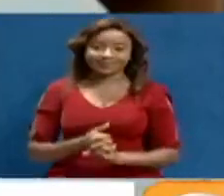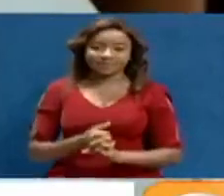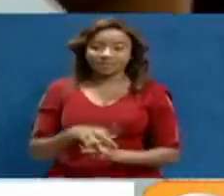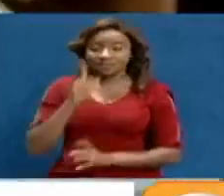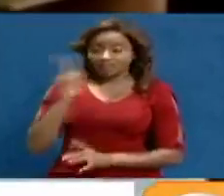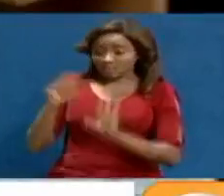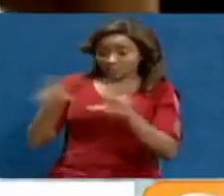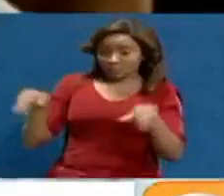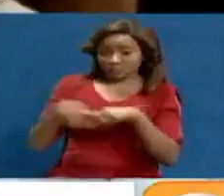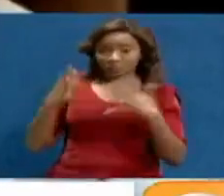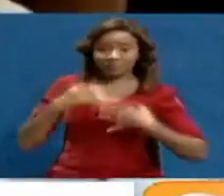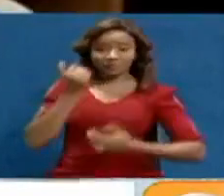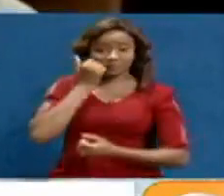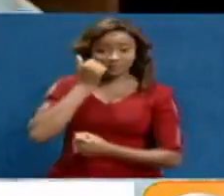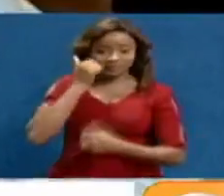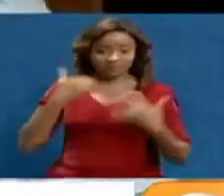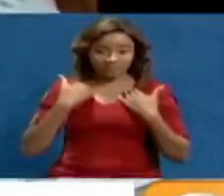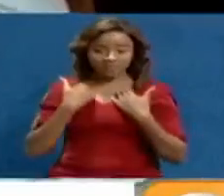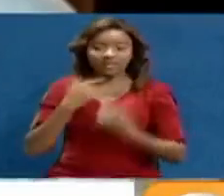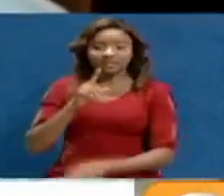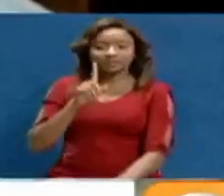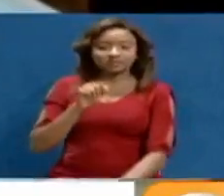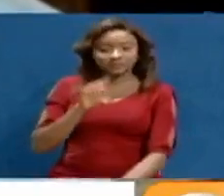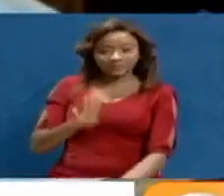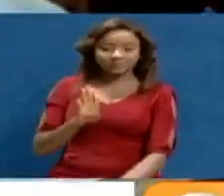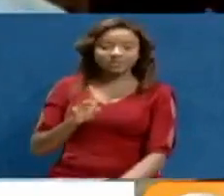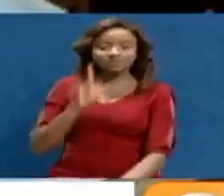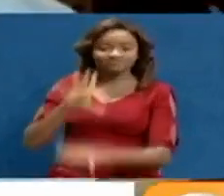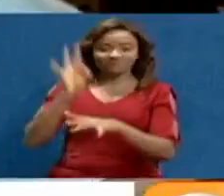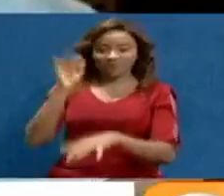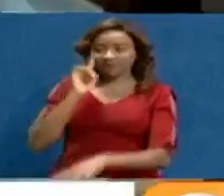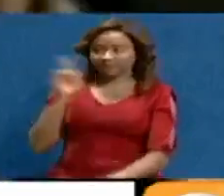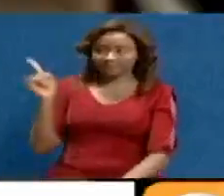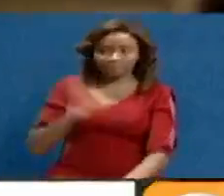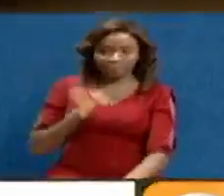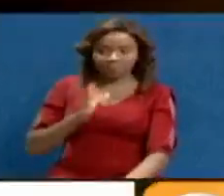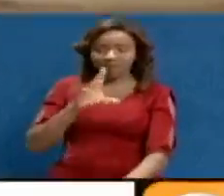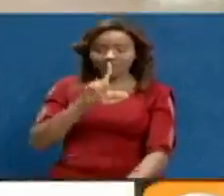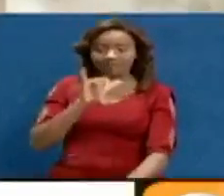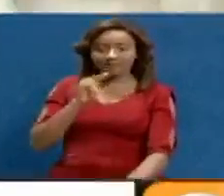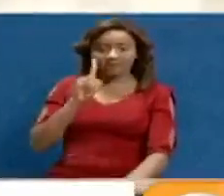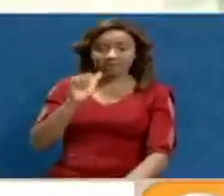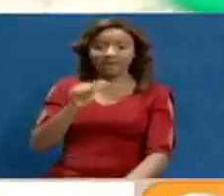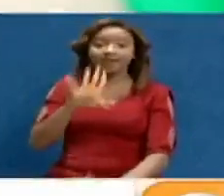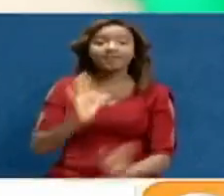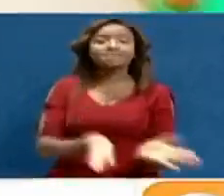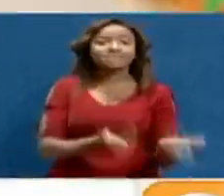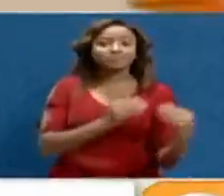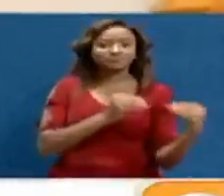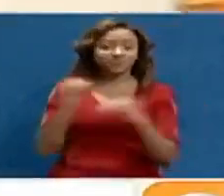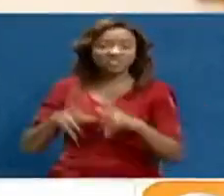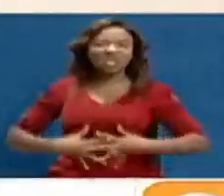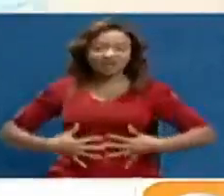Katika wodi hii ya watu wenye ugonjwa wa kifua kikuu, tunakutana na Linda Chibalonza, mkimbizi anayeishi